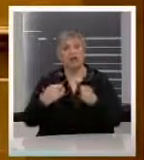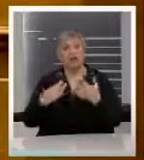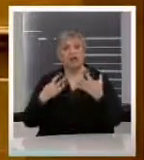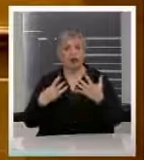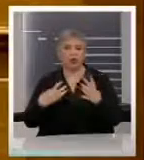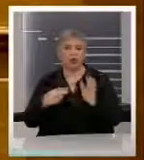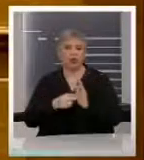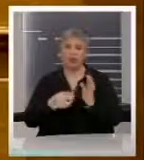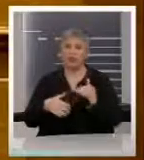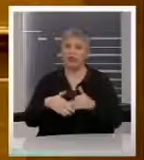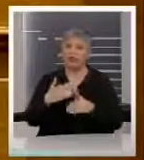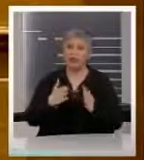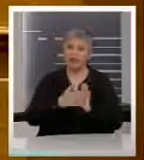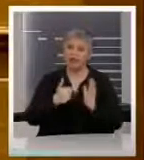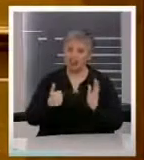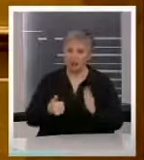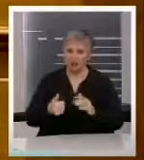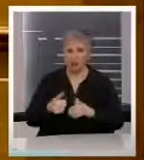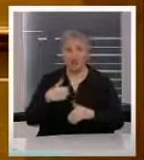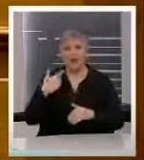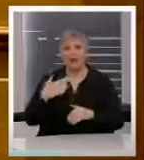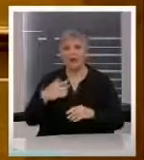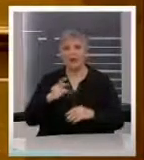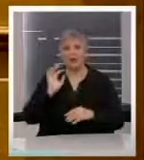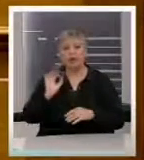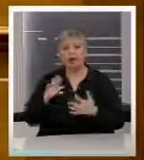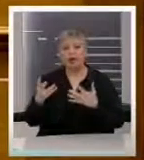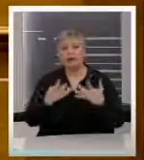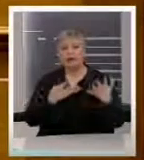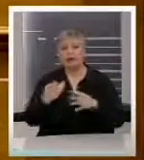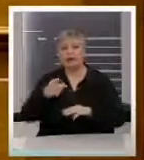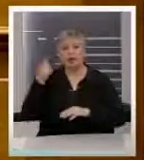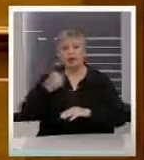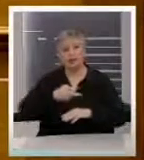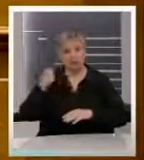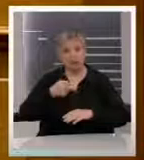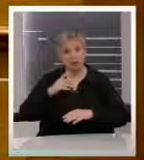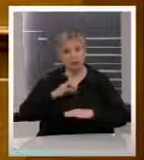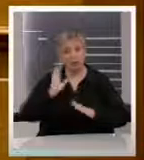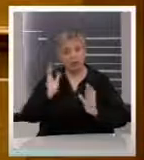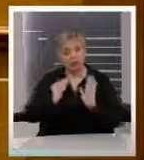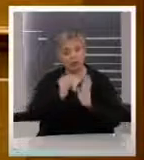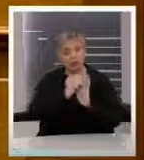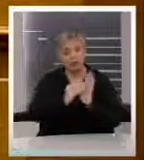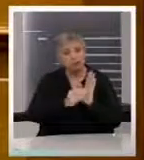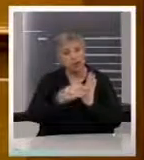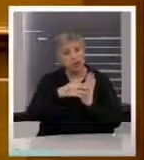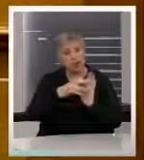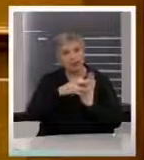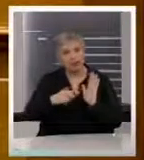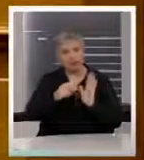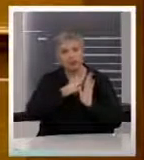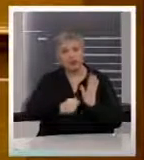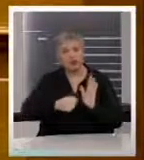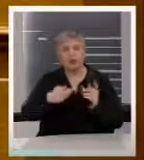έτους κυμαίνεται σε ποσοστό απορρόφησης περί το 99%. Δεν θέλω να σας κουράζω άλλο με νούμερα, γιατί εν μέρει μέσα